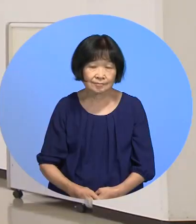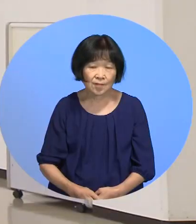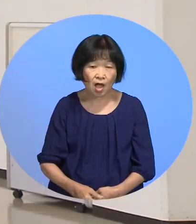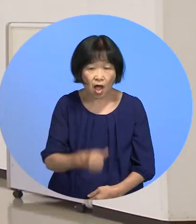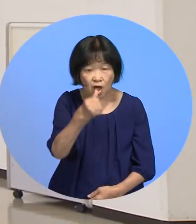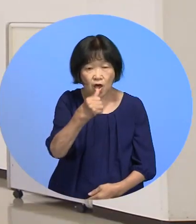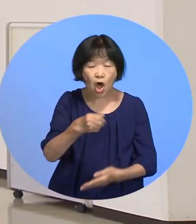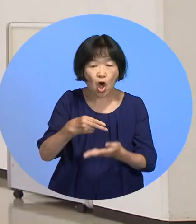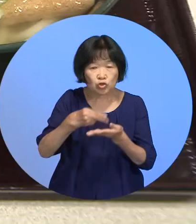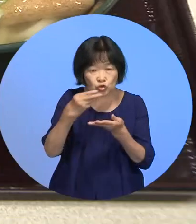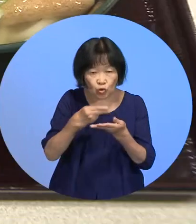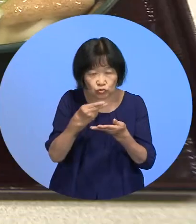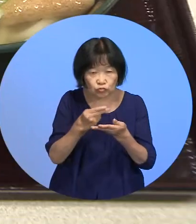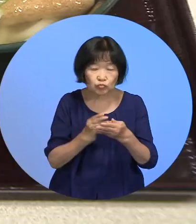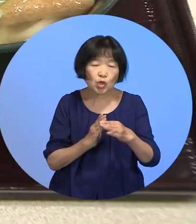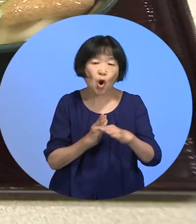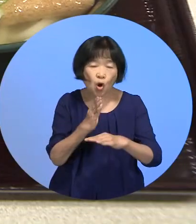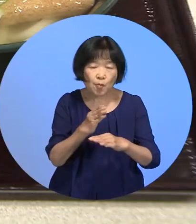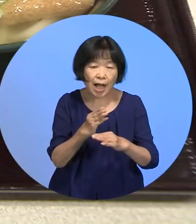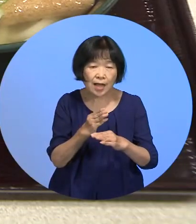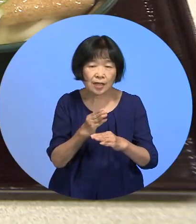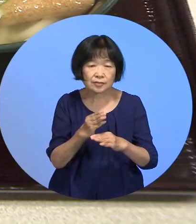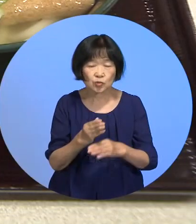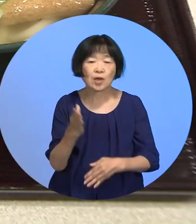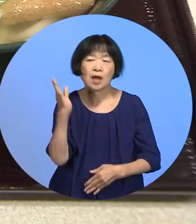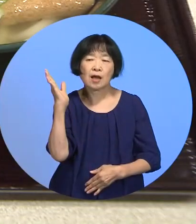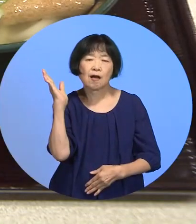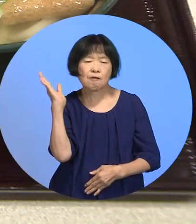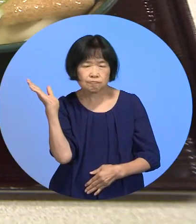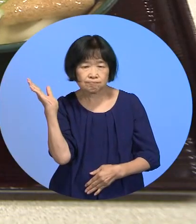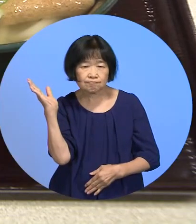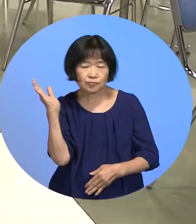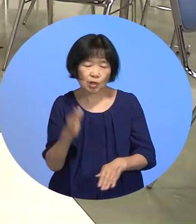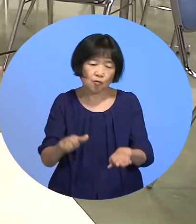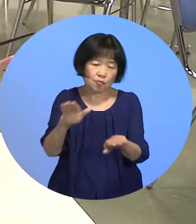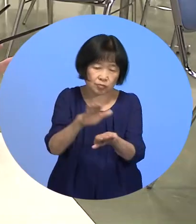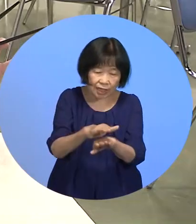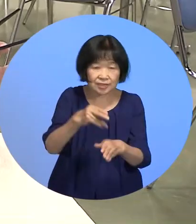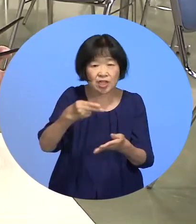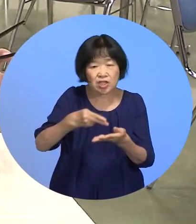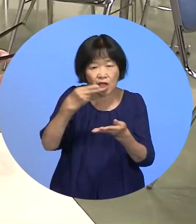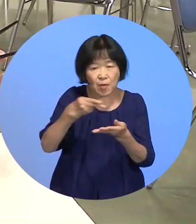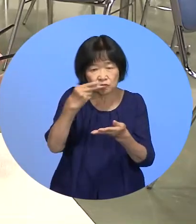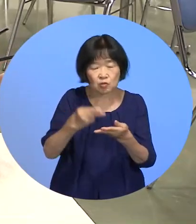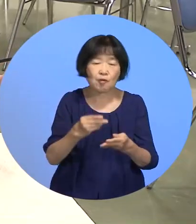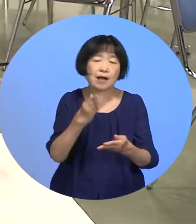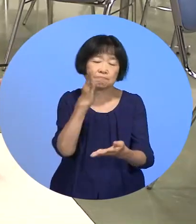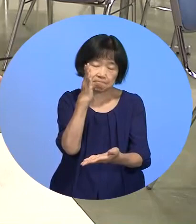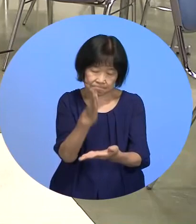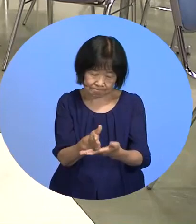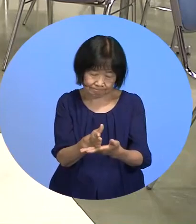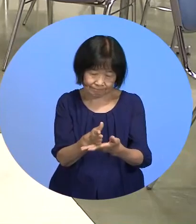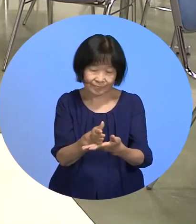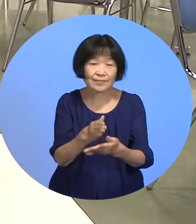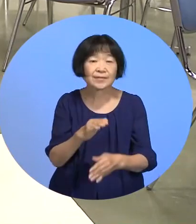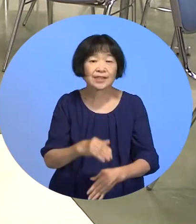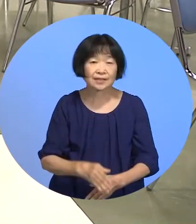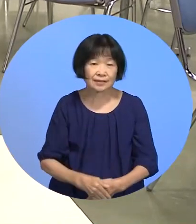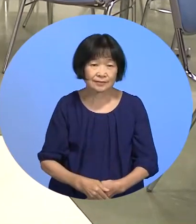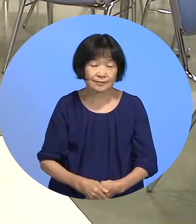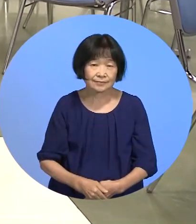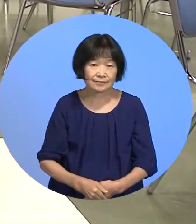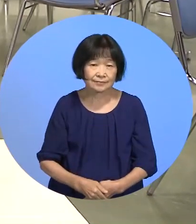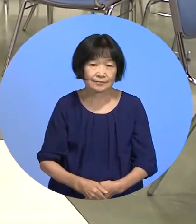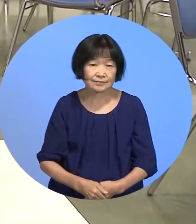食を取りすぎる方はラーメン定食やうどん定食など食の重ね食いに注意していただけたらと思います